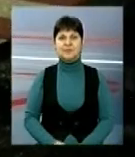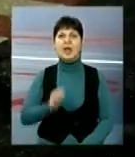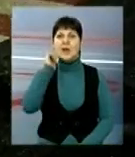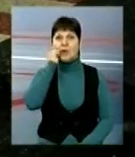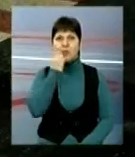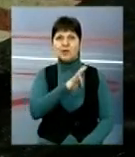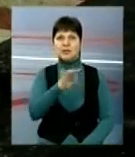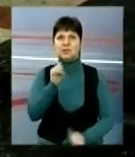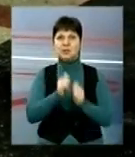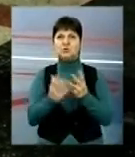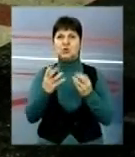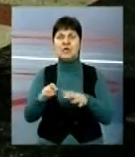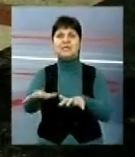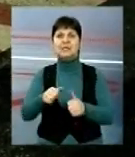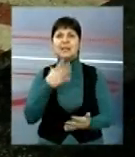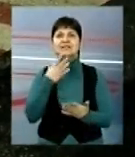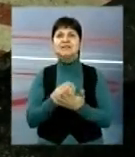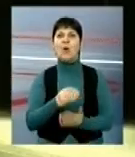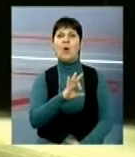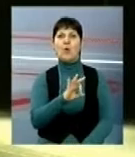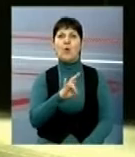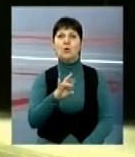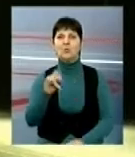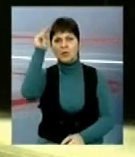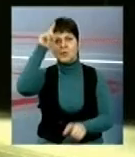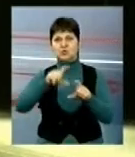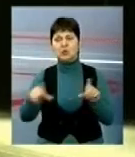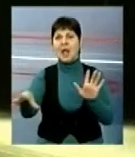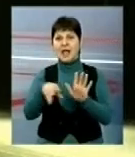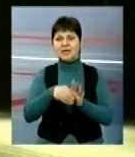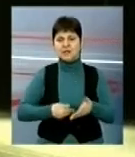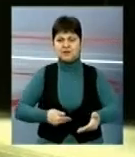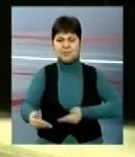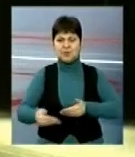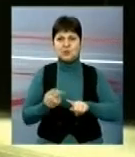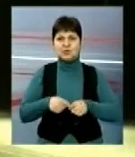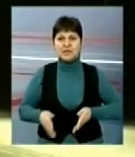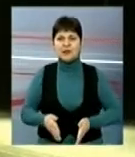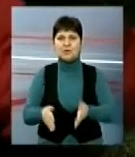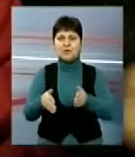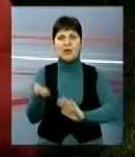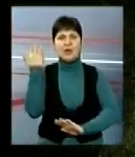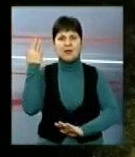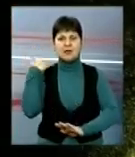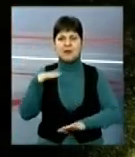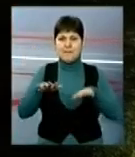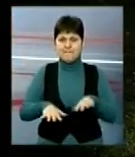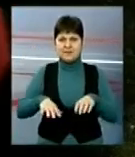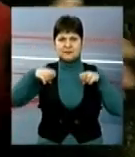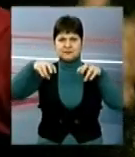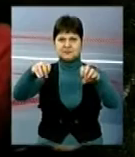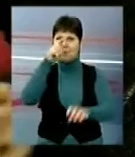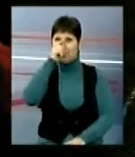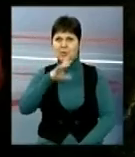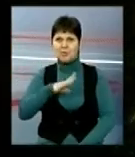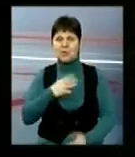Бабуся Ніна щодня забирає свого онука зі школи. Разом вони йдуть цією дорогою. Раніше місце погано освітлювалося, нині